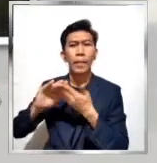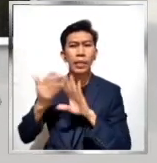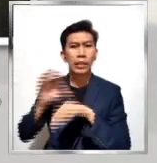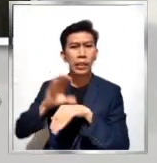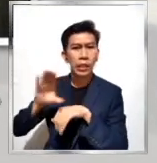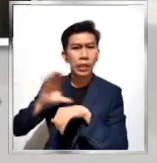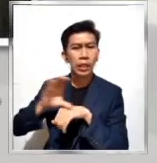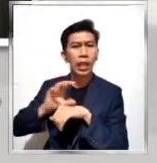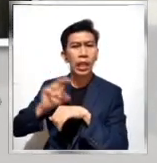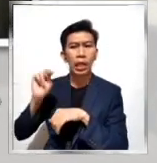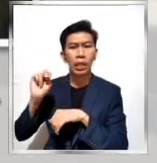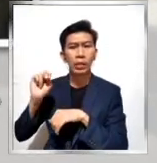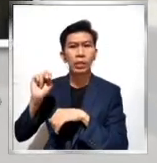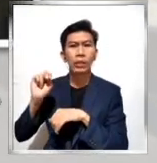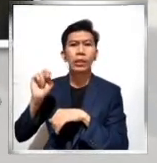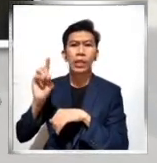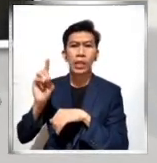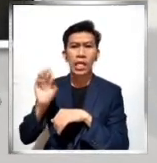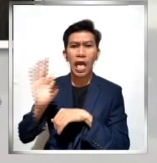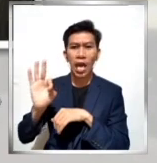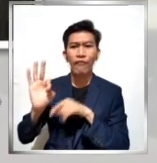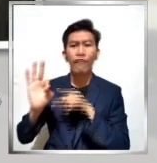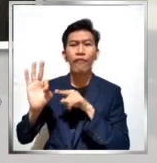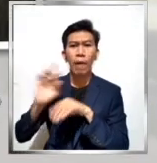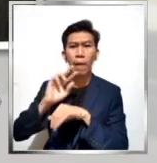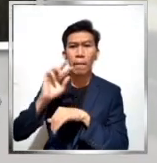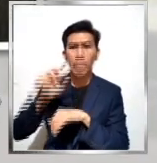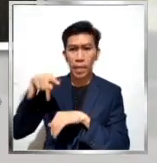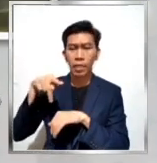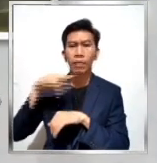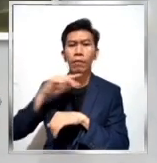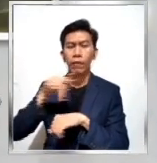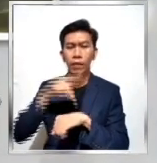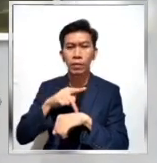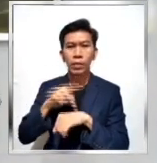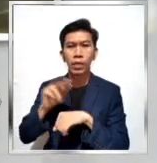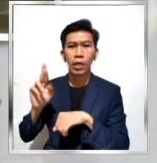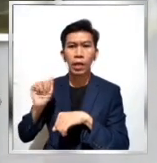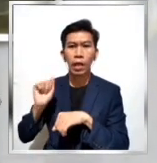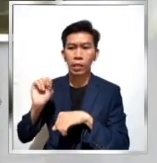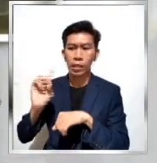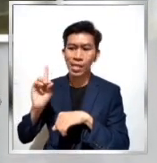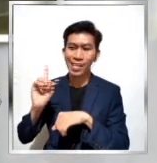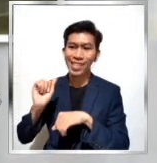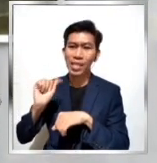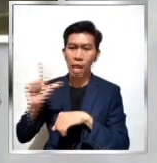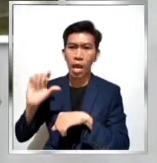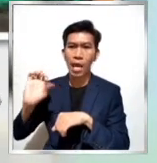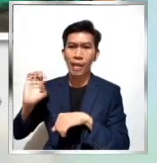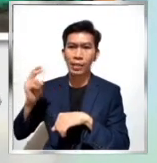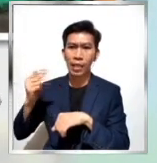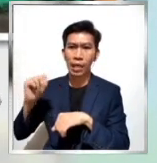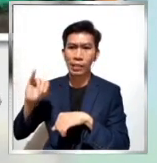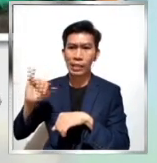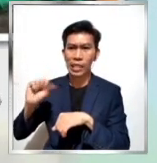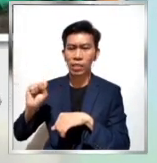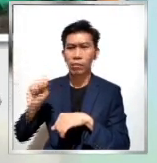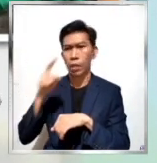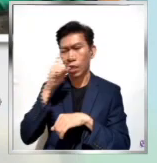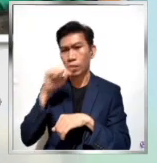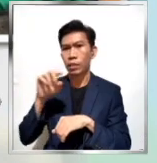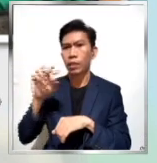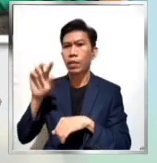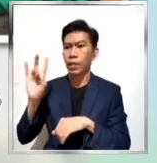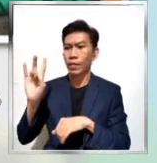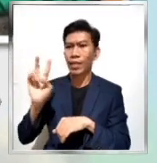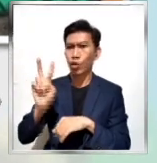of the Philippines o NDFP na si Randall Carandi Echanis, 72 taong gulang. Si Echanis din ang